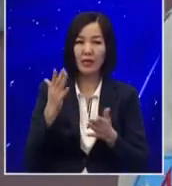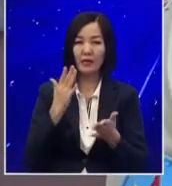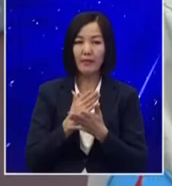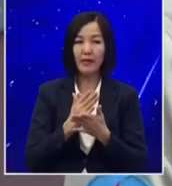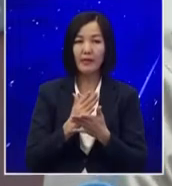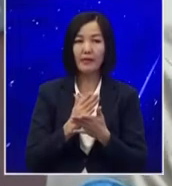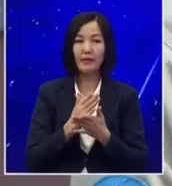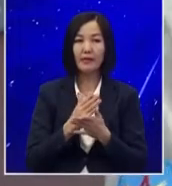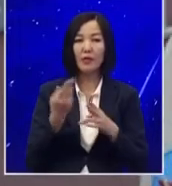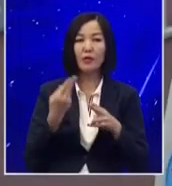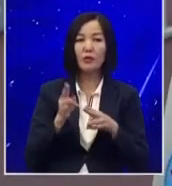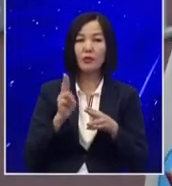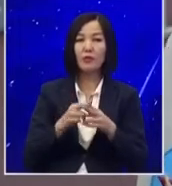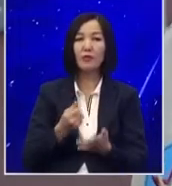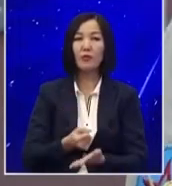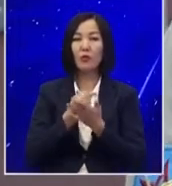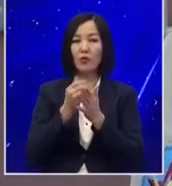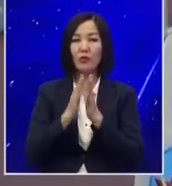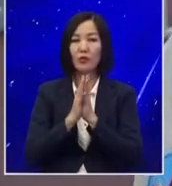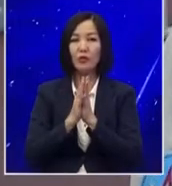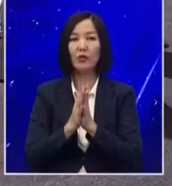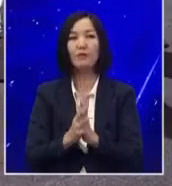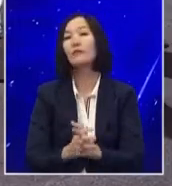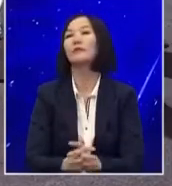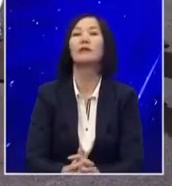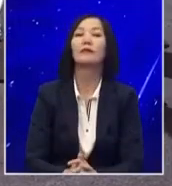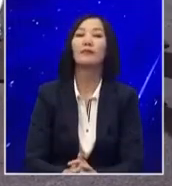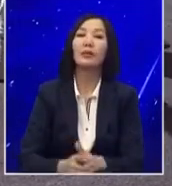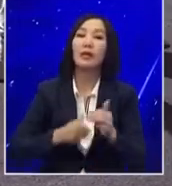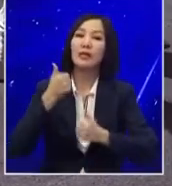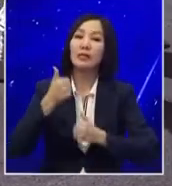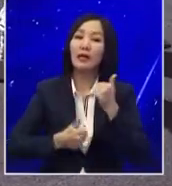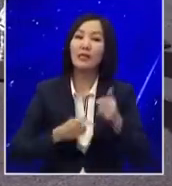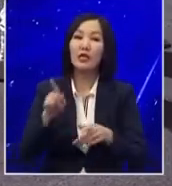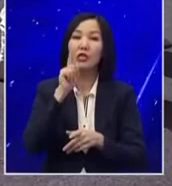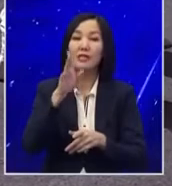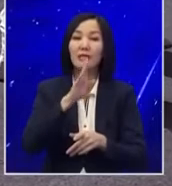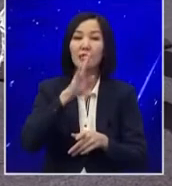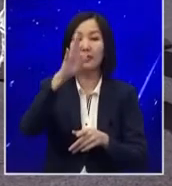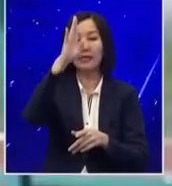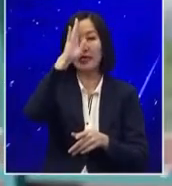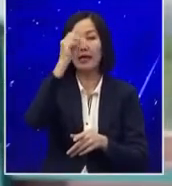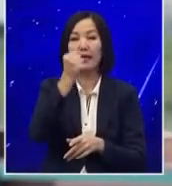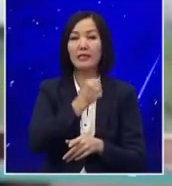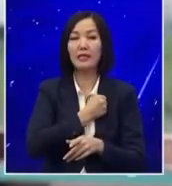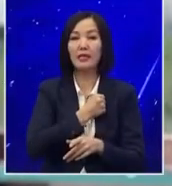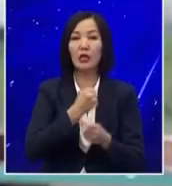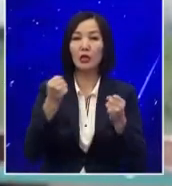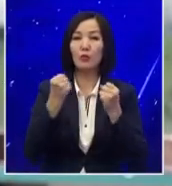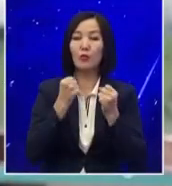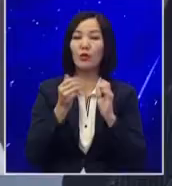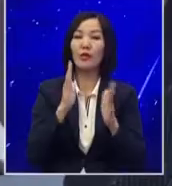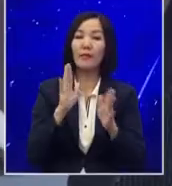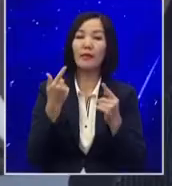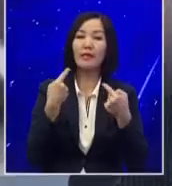де бізді қолдауларыңызды сұраймыз. Сайыста жас жеткіншектер әскери қолданбалы спорт пен робототехника